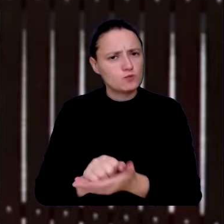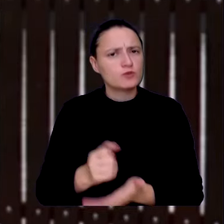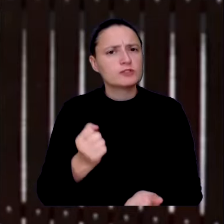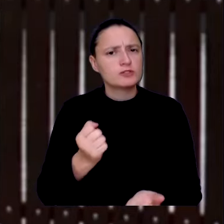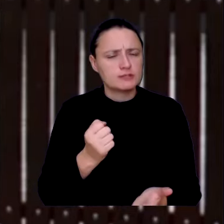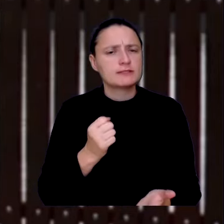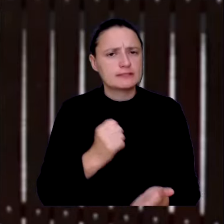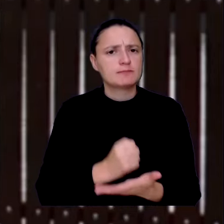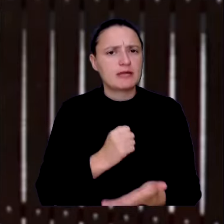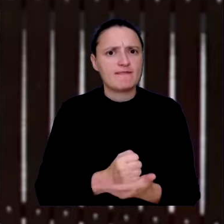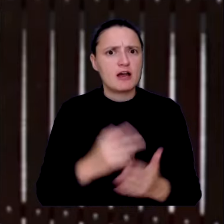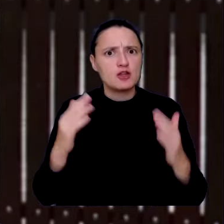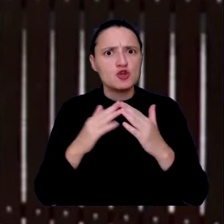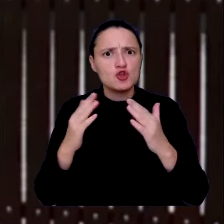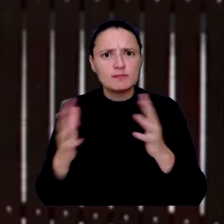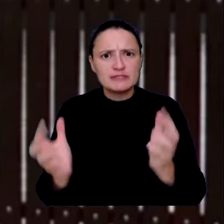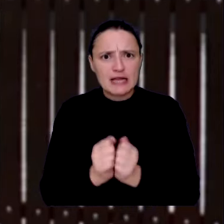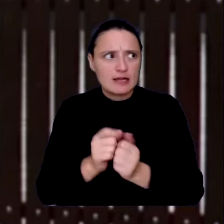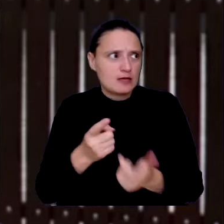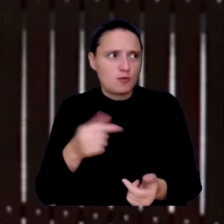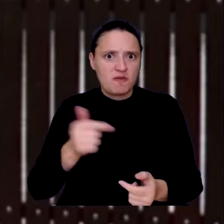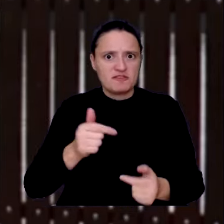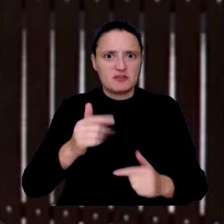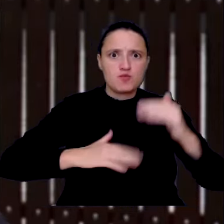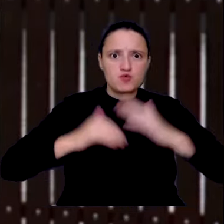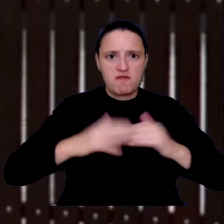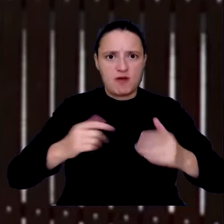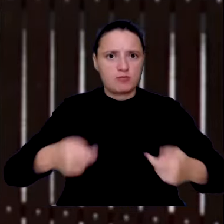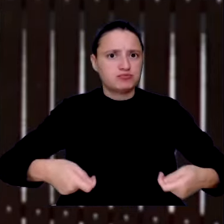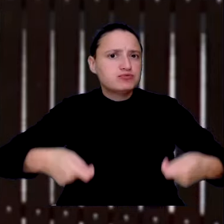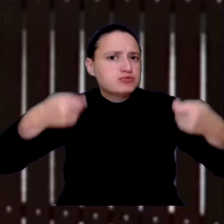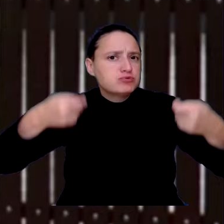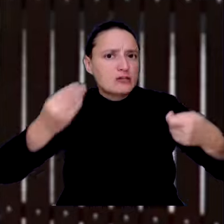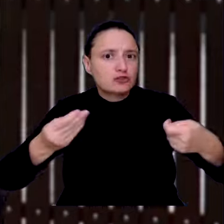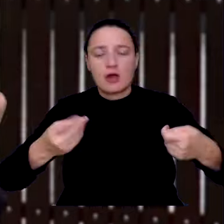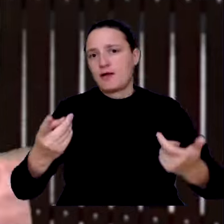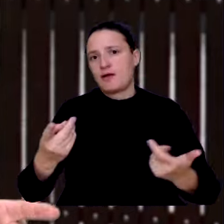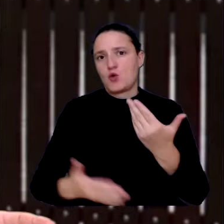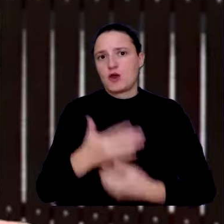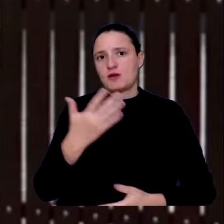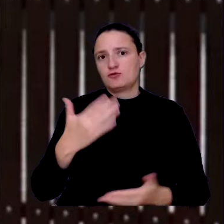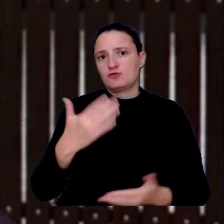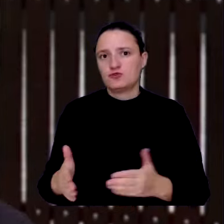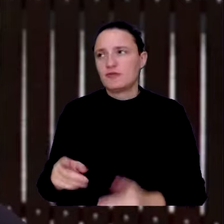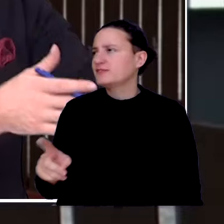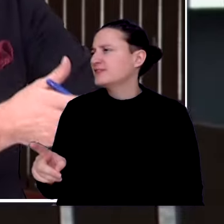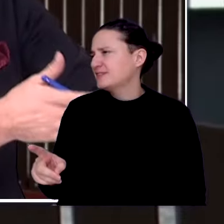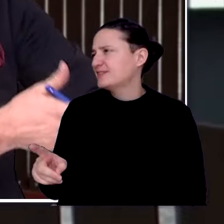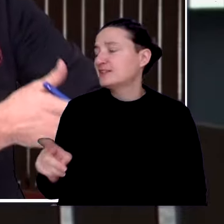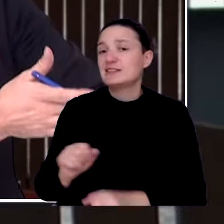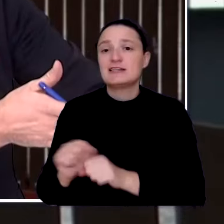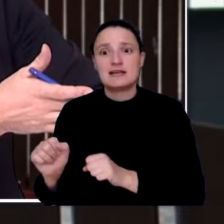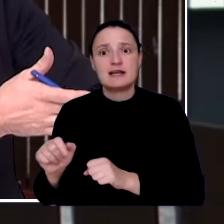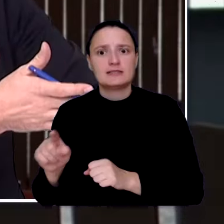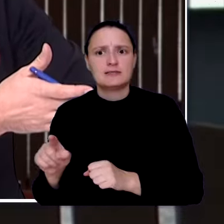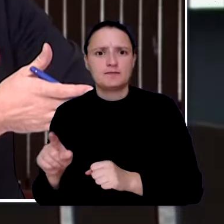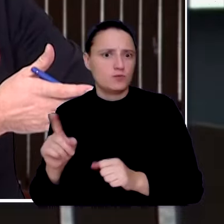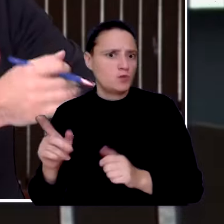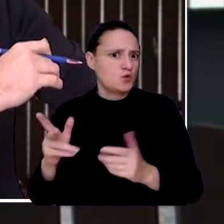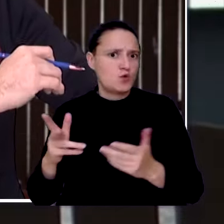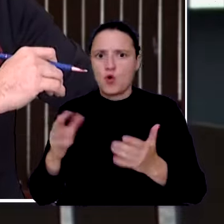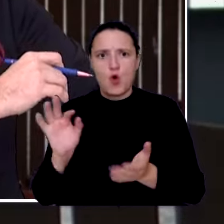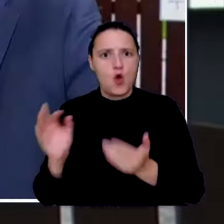Znalazłeś dom, który miał być w budowie, a w tej budowie nie jest, ale okazuje się, twierdzi, że to jest Myrcha, że nadal jest. Ale to jest wierzchołek góry lodowej, jak się